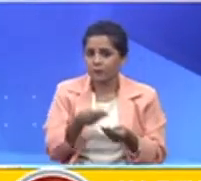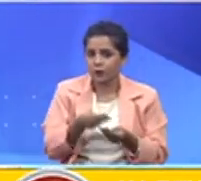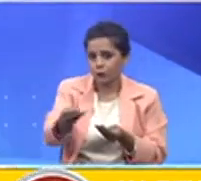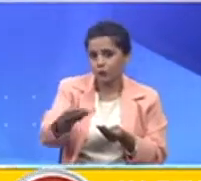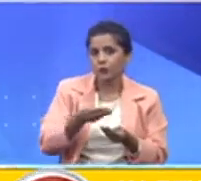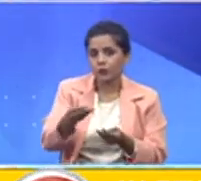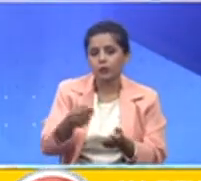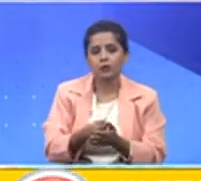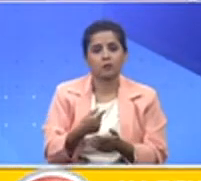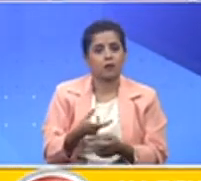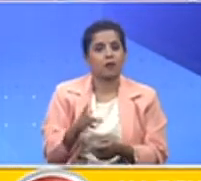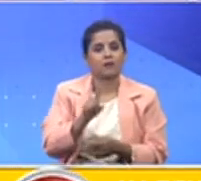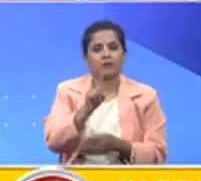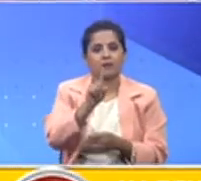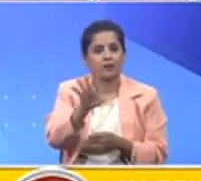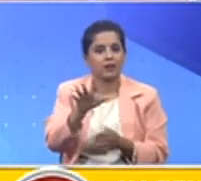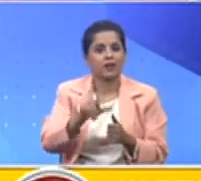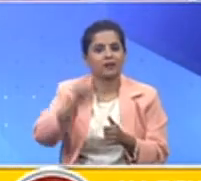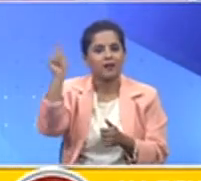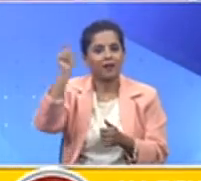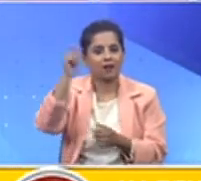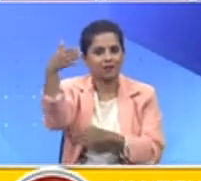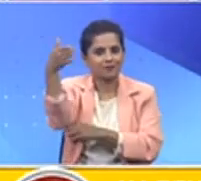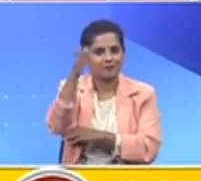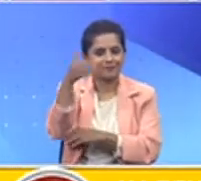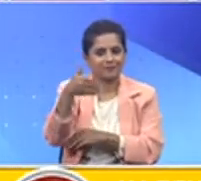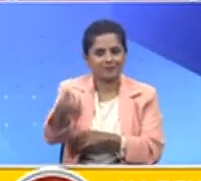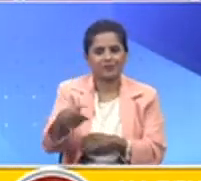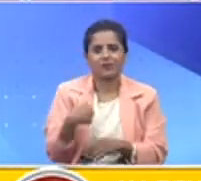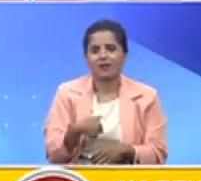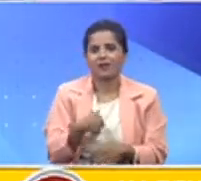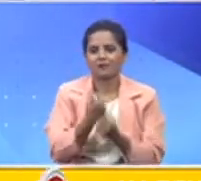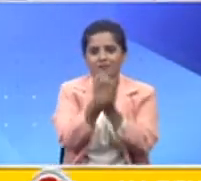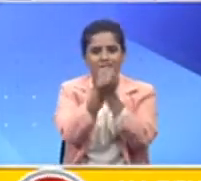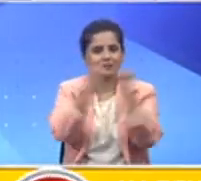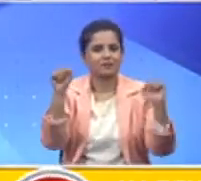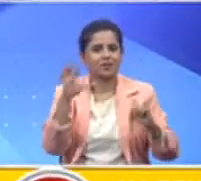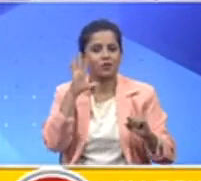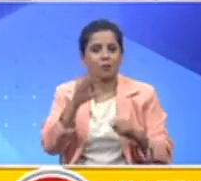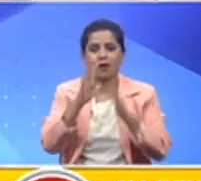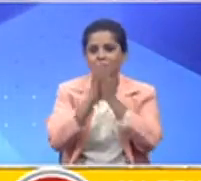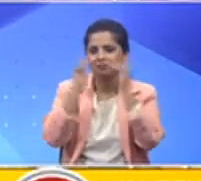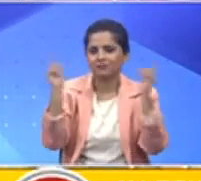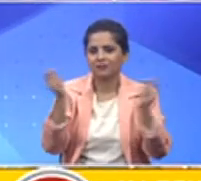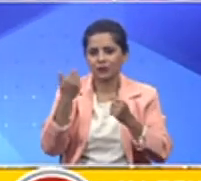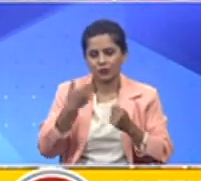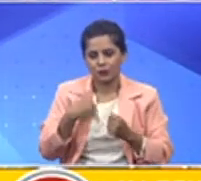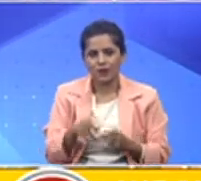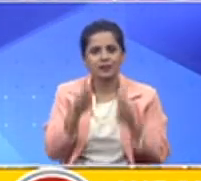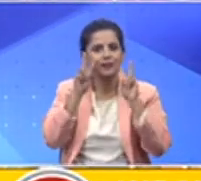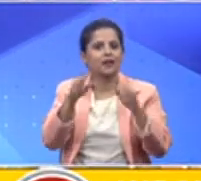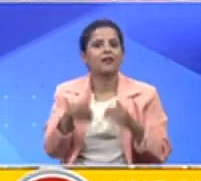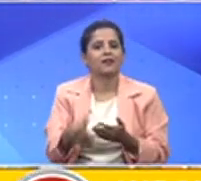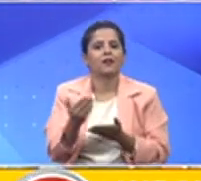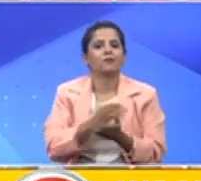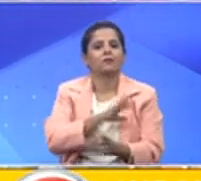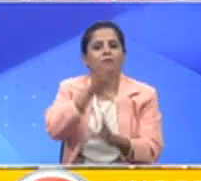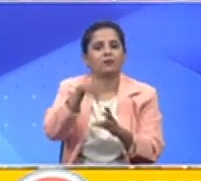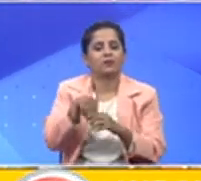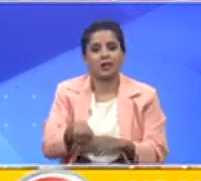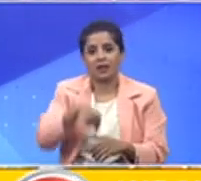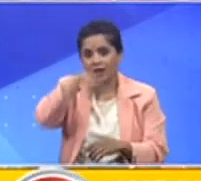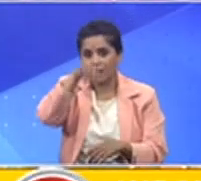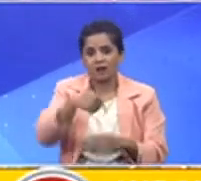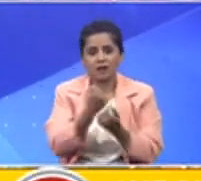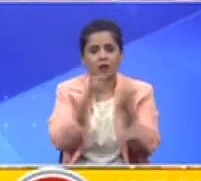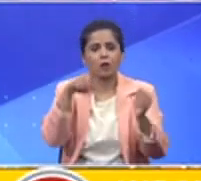हम 15 आगस्त आज़ादी का ये महान परव का हिस्सा बनेंगे। देश की आज़ादी